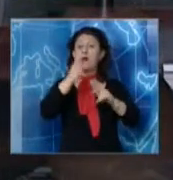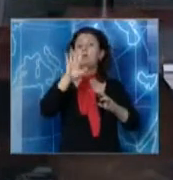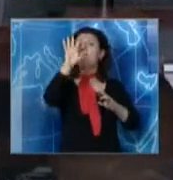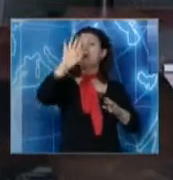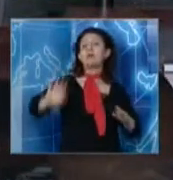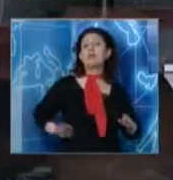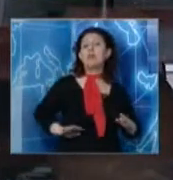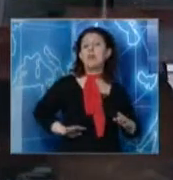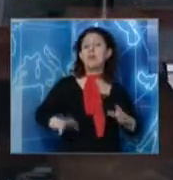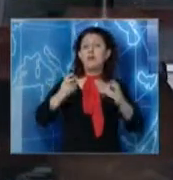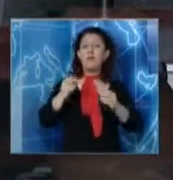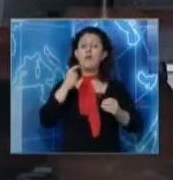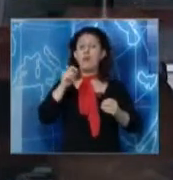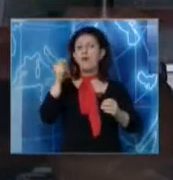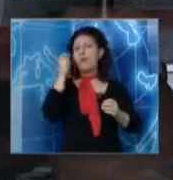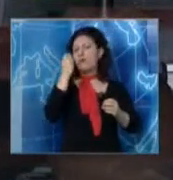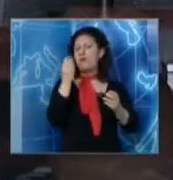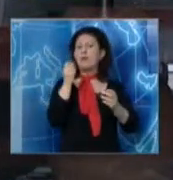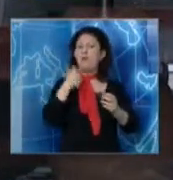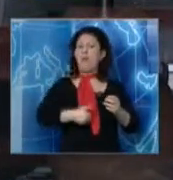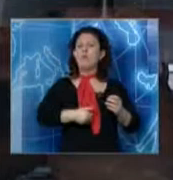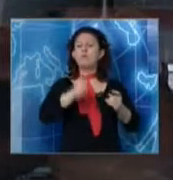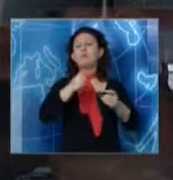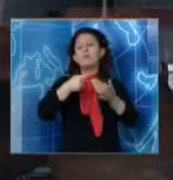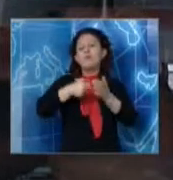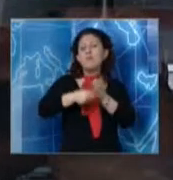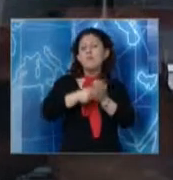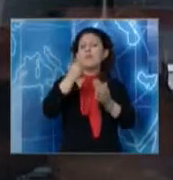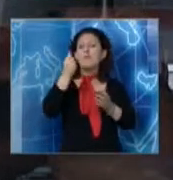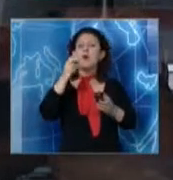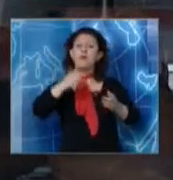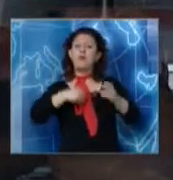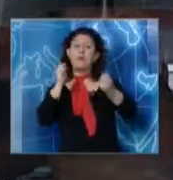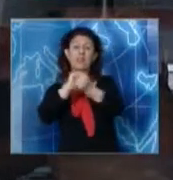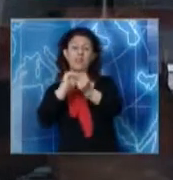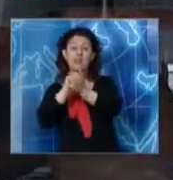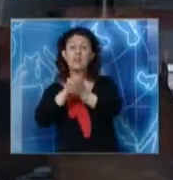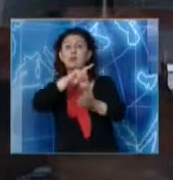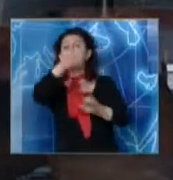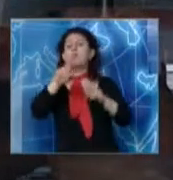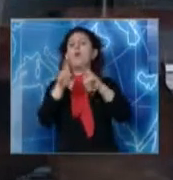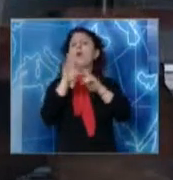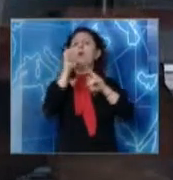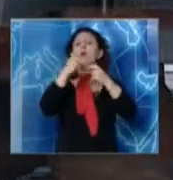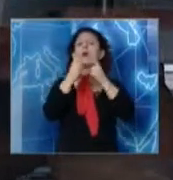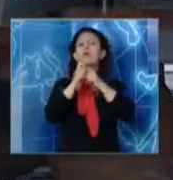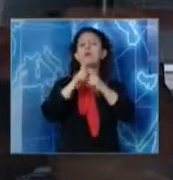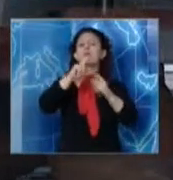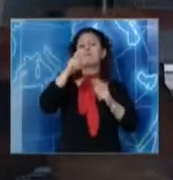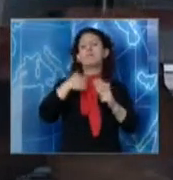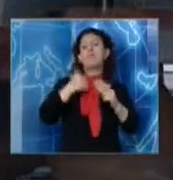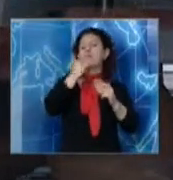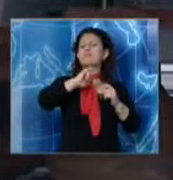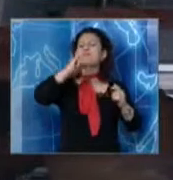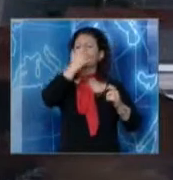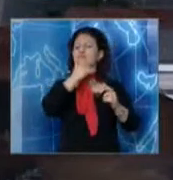gibi komik bir rakamla burs vererek kamuoyuna şirin gözükmek isteyen Güney Koreli POSCO'yu bu tavrından dolayı